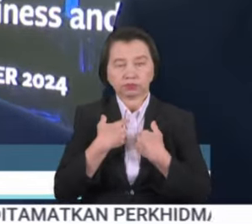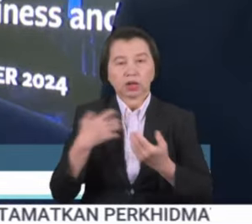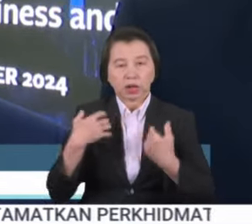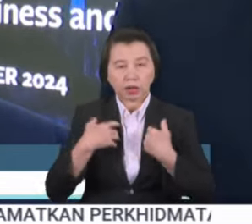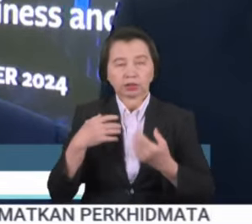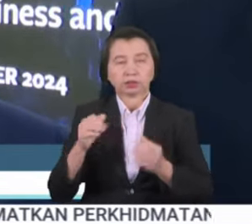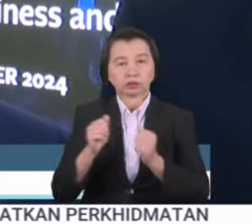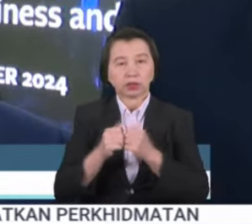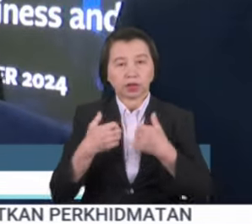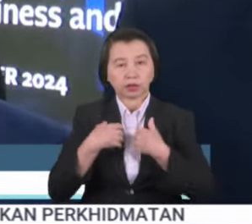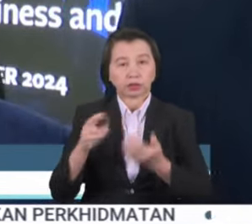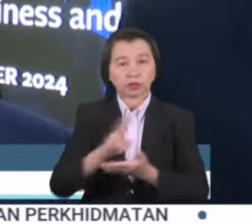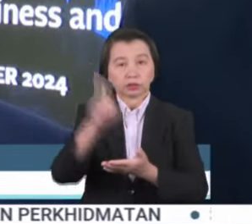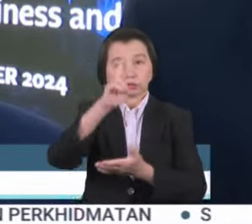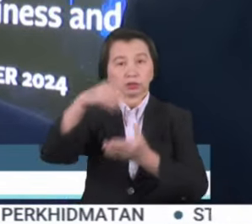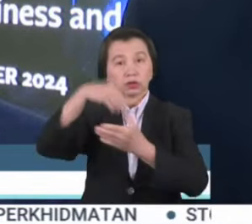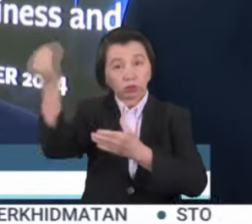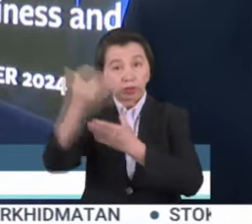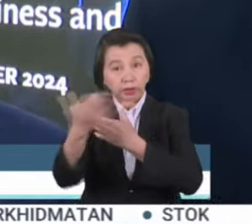institusi daripada luar negara.